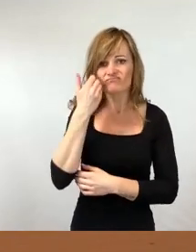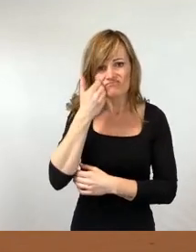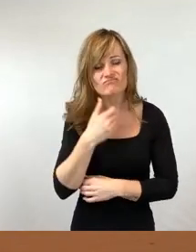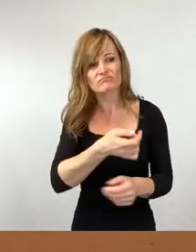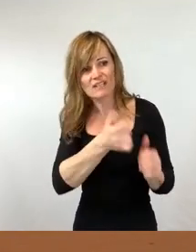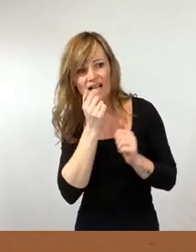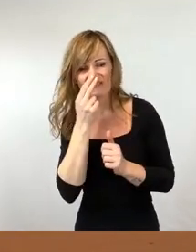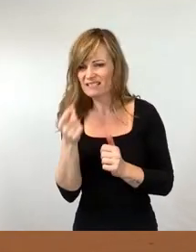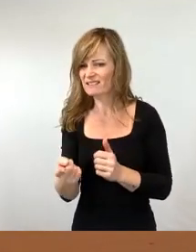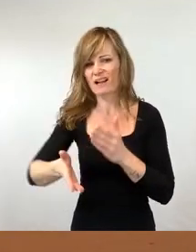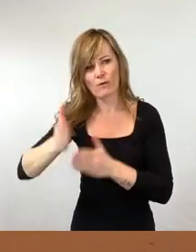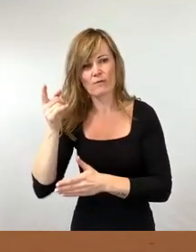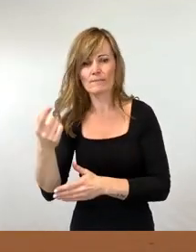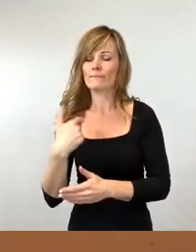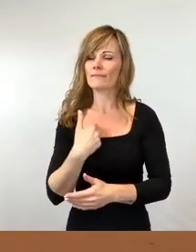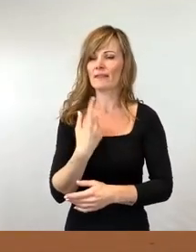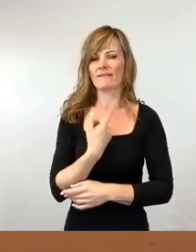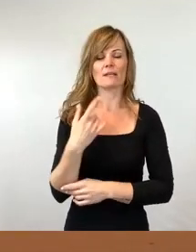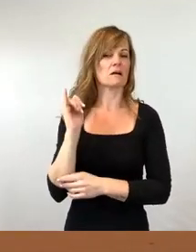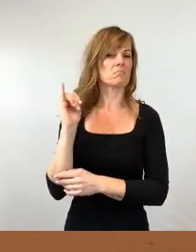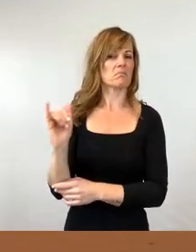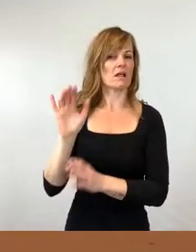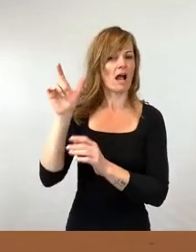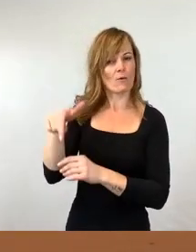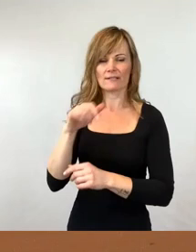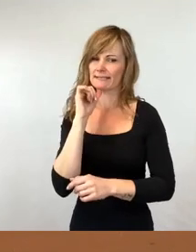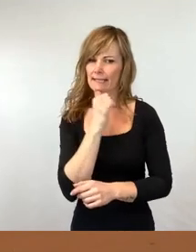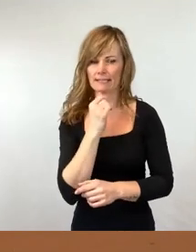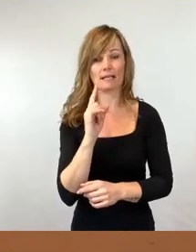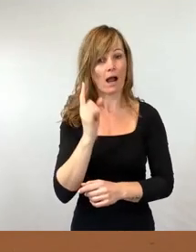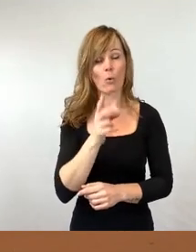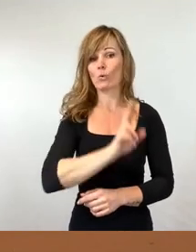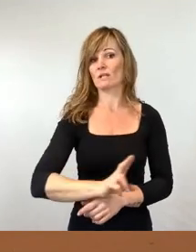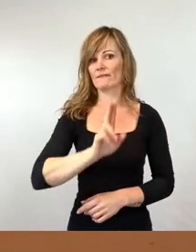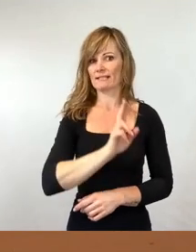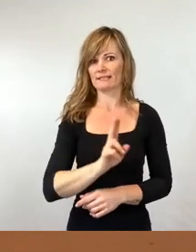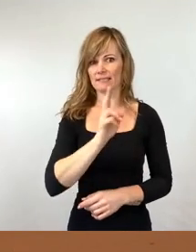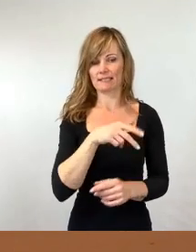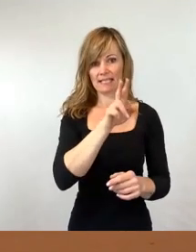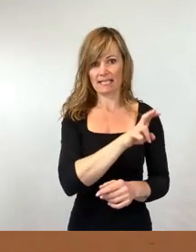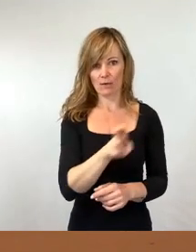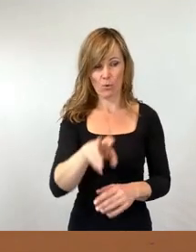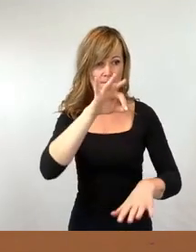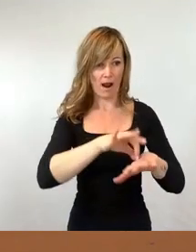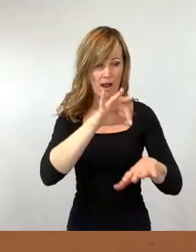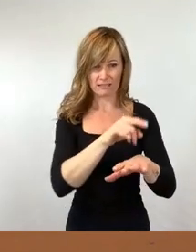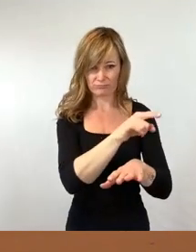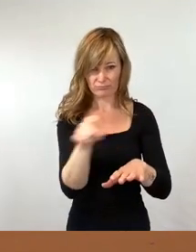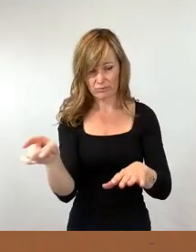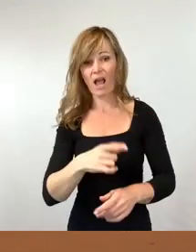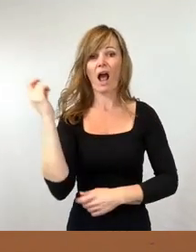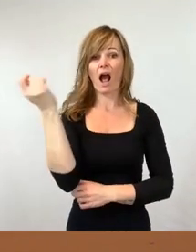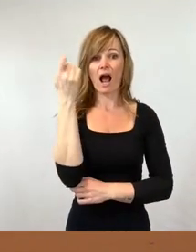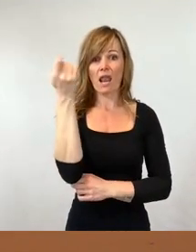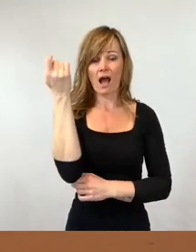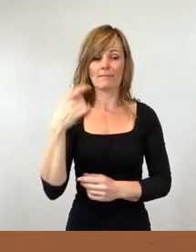dies nicht zu ignorieren. Wenn selbst das Universitätsklinikum und zahlreiche Ärzte Alarm schlagen, weil Patienten zur